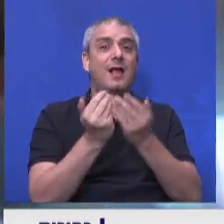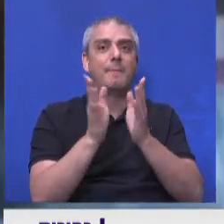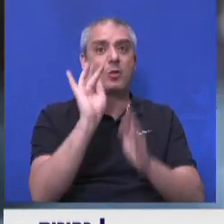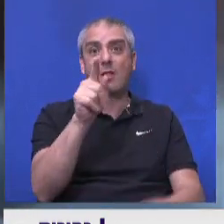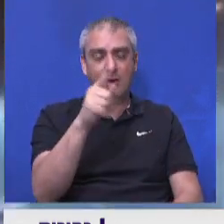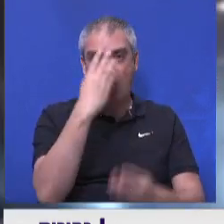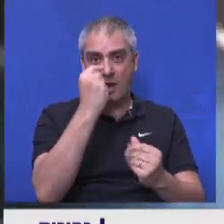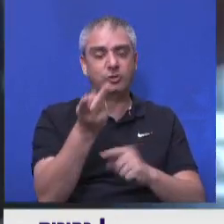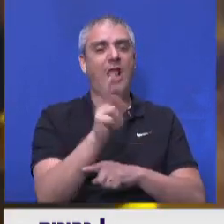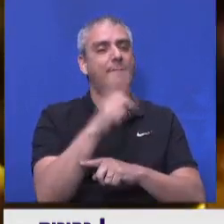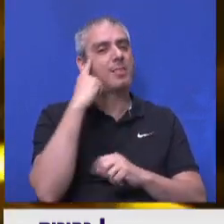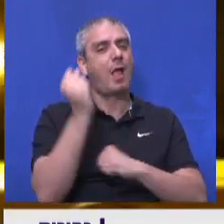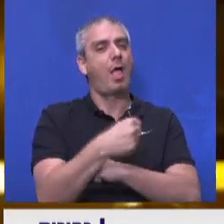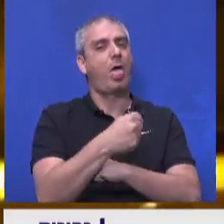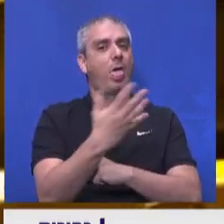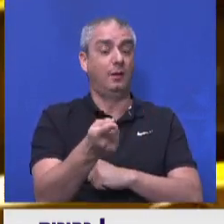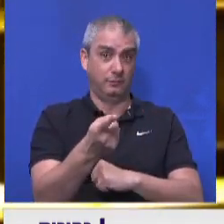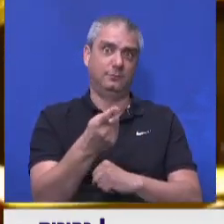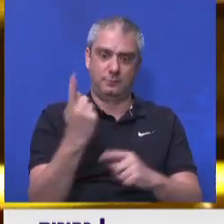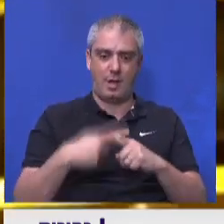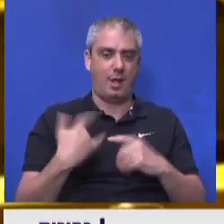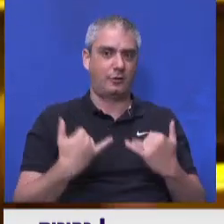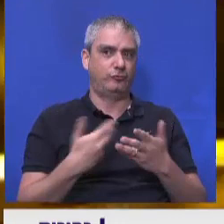בקלות דעת עדיין פתוח.